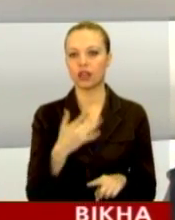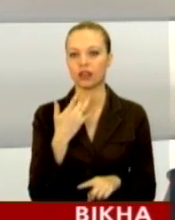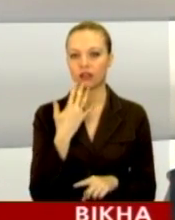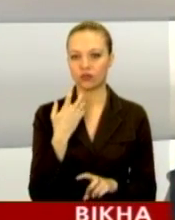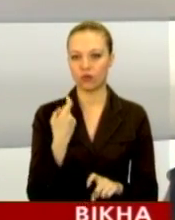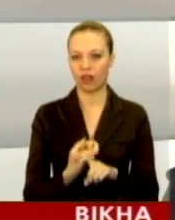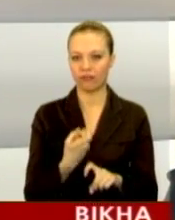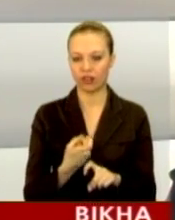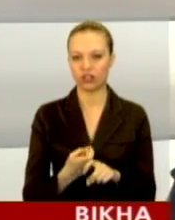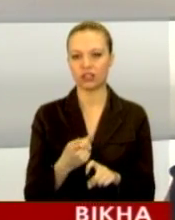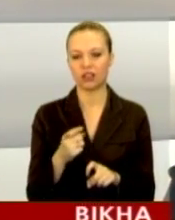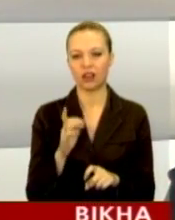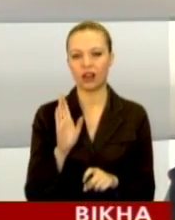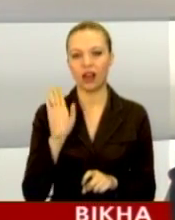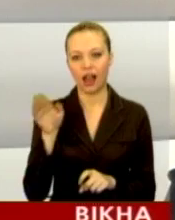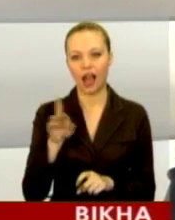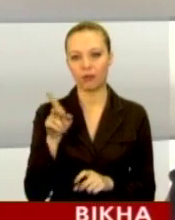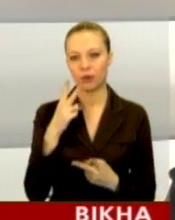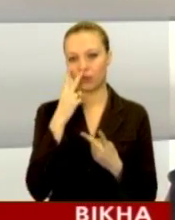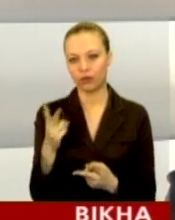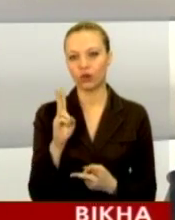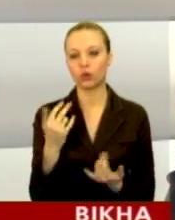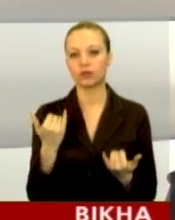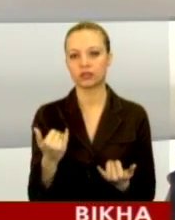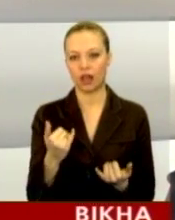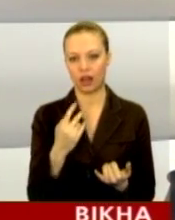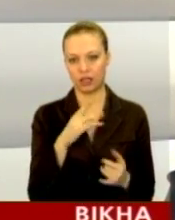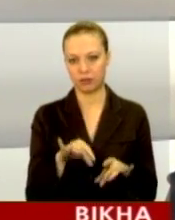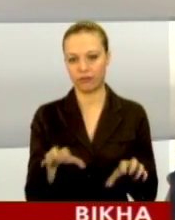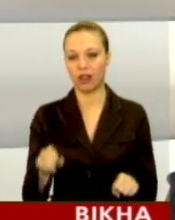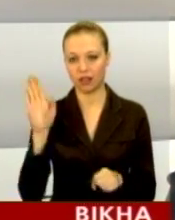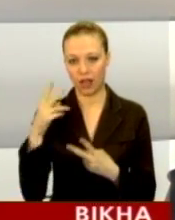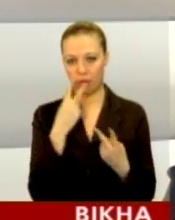націонал-фашисти чи ще щось інше, хай би вони подивилися, хто зараз при владі.